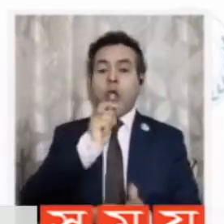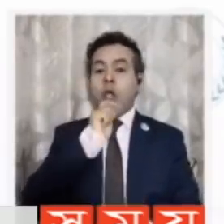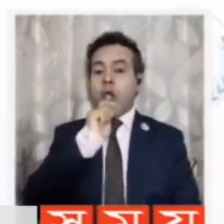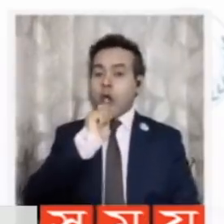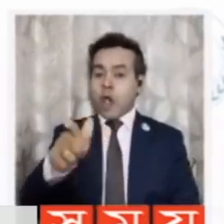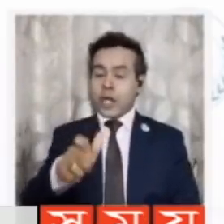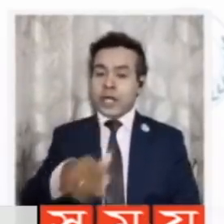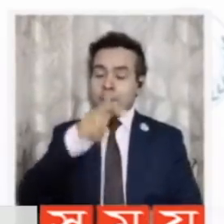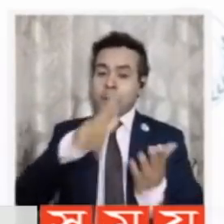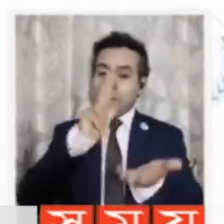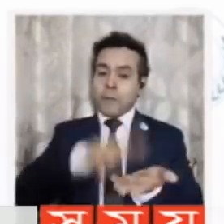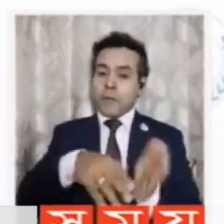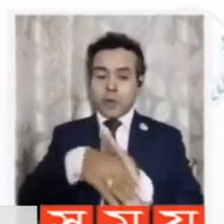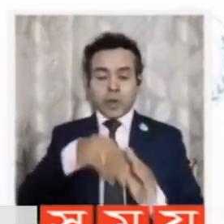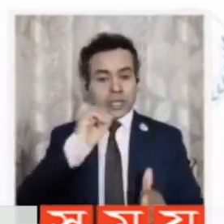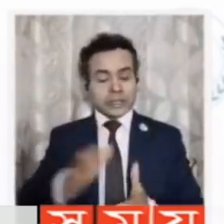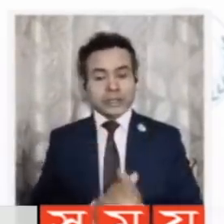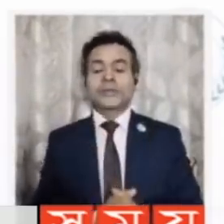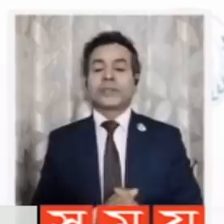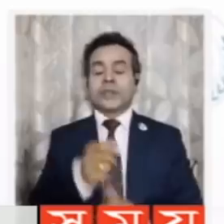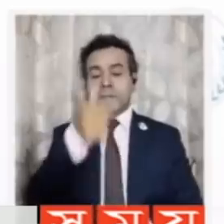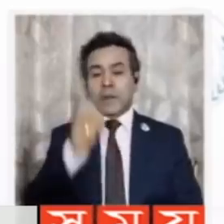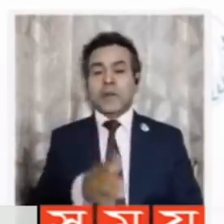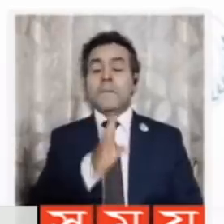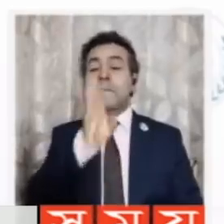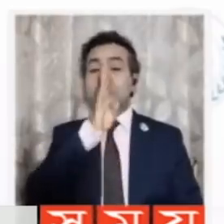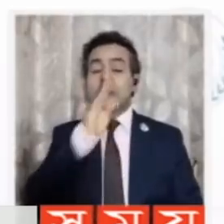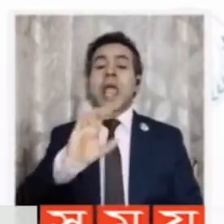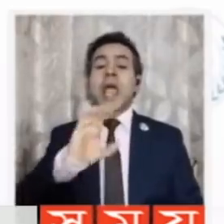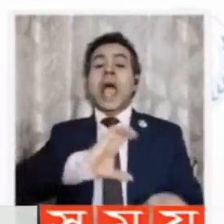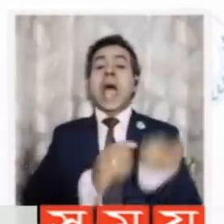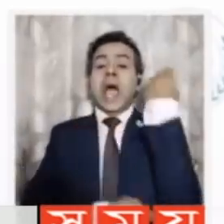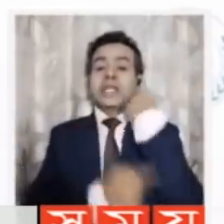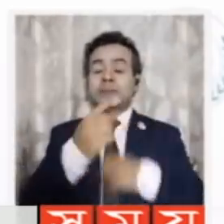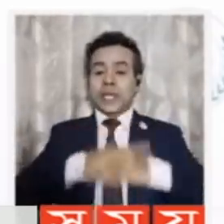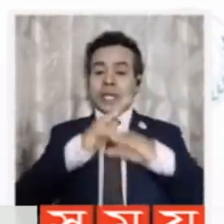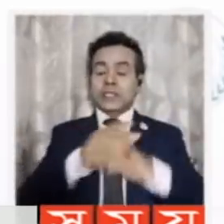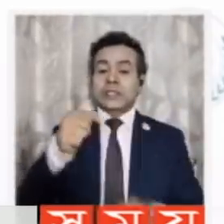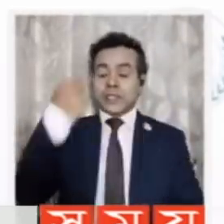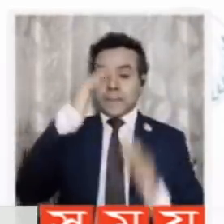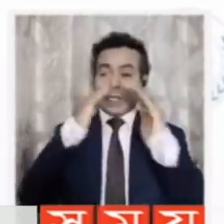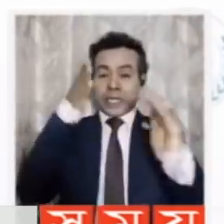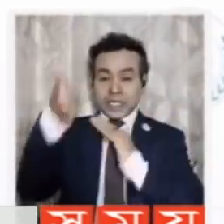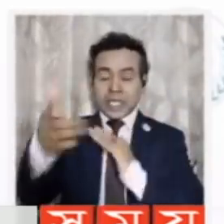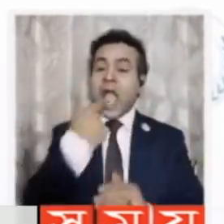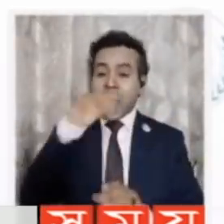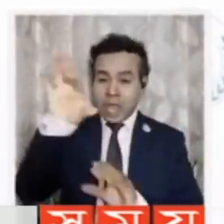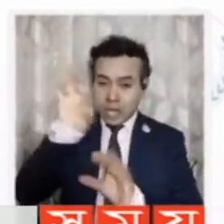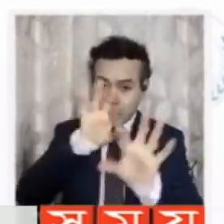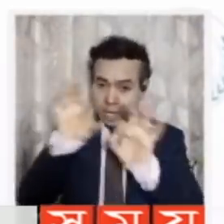করছেন তারা বাসায় গিয়ে নমুনা সংগ্রহ করলে 1000 টাকা নেবেন এবং পরীক্ষার